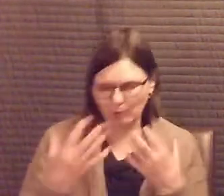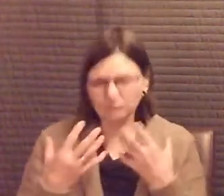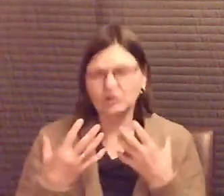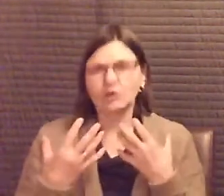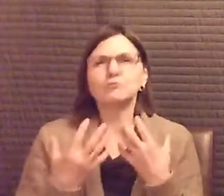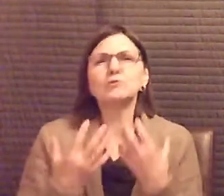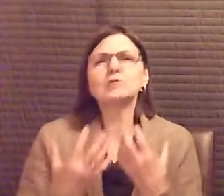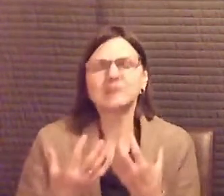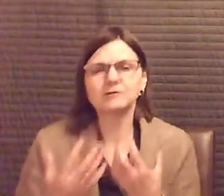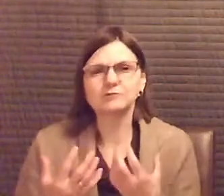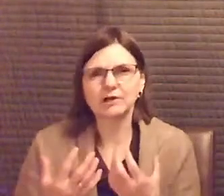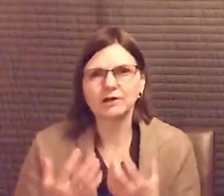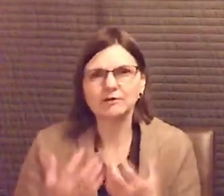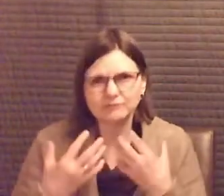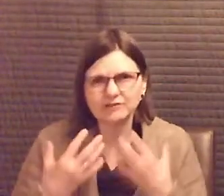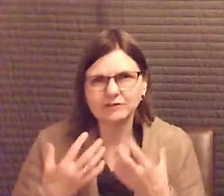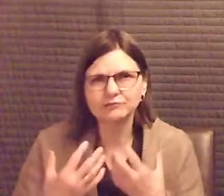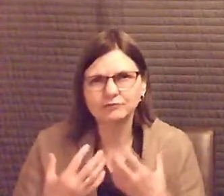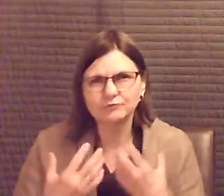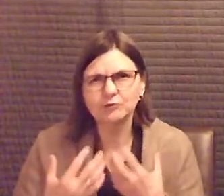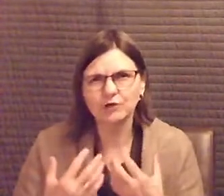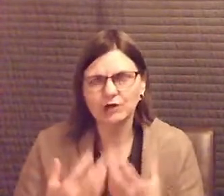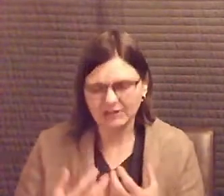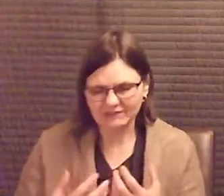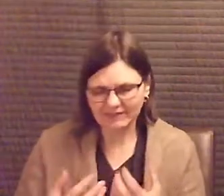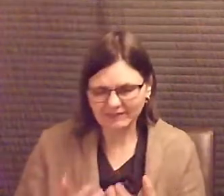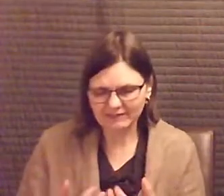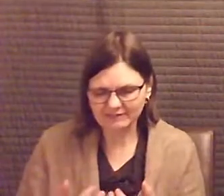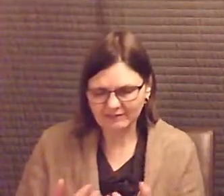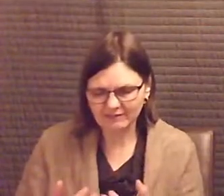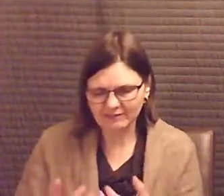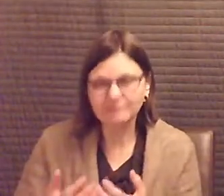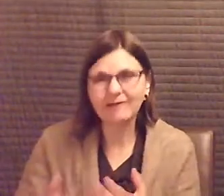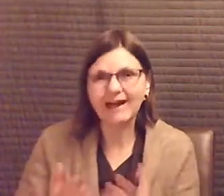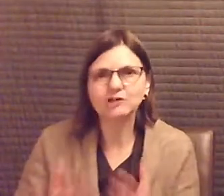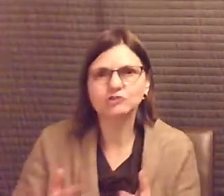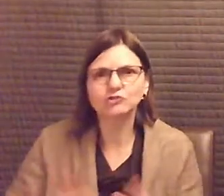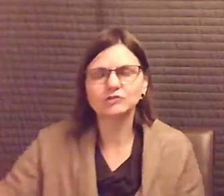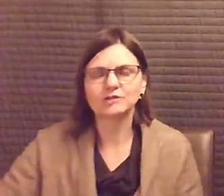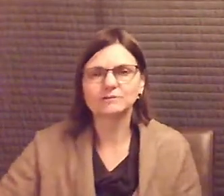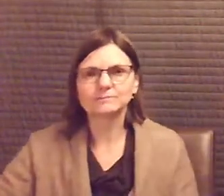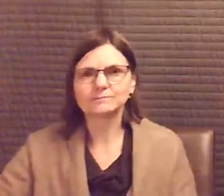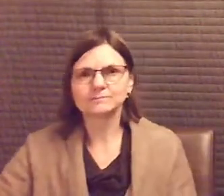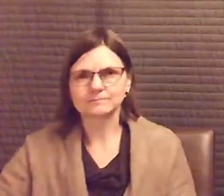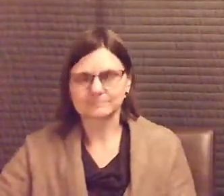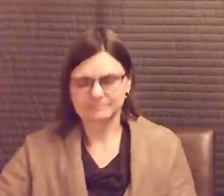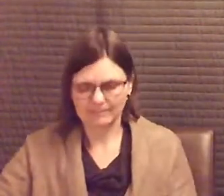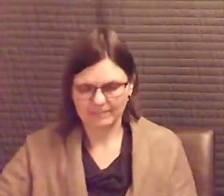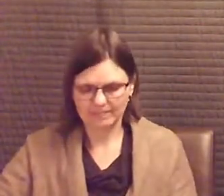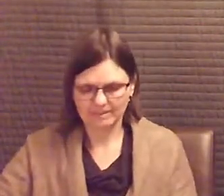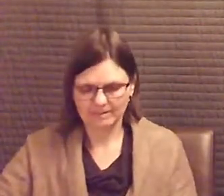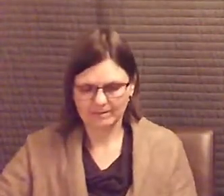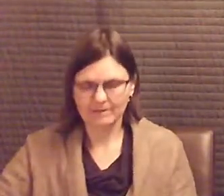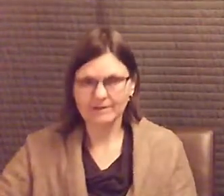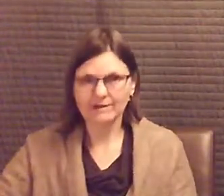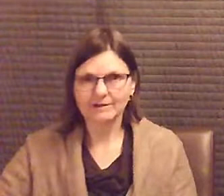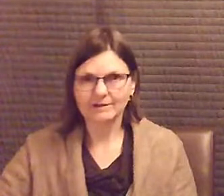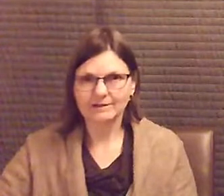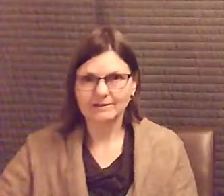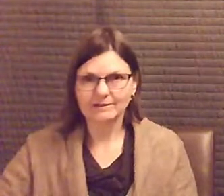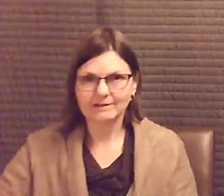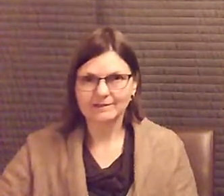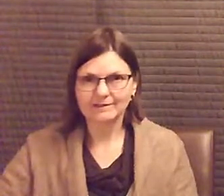deze boze gevoelens zelfs zelfs voelen tegen deze gevaarlijke zon alle fired to come on dat mijn